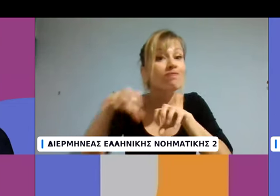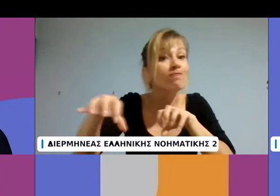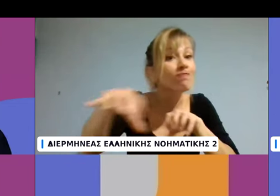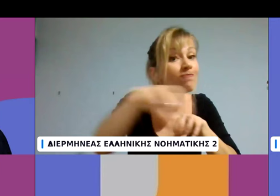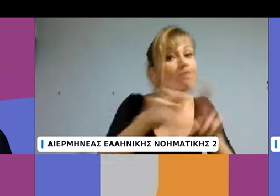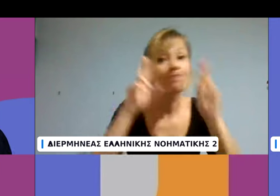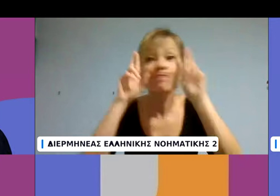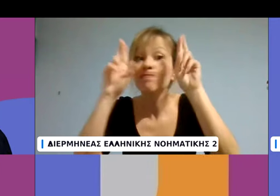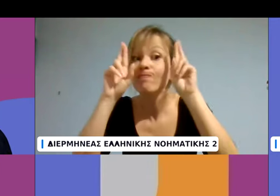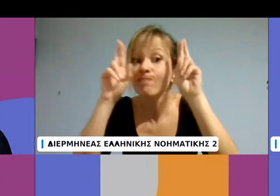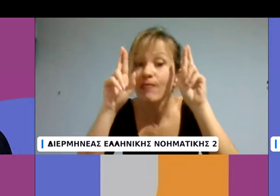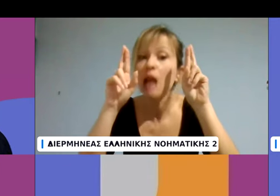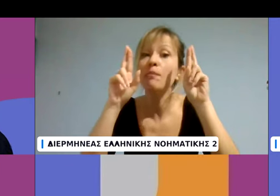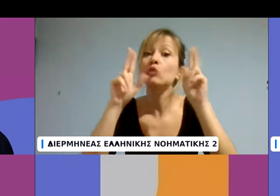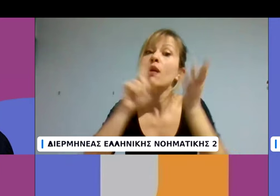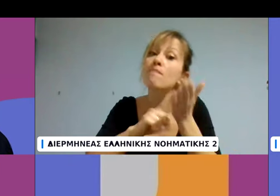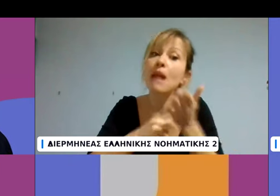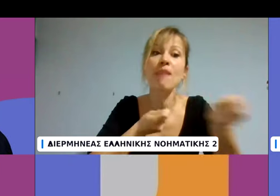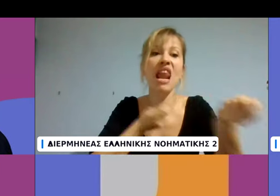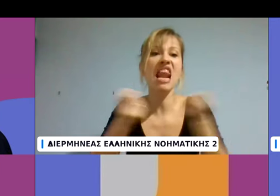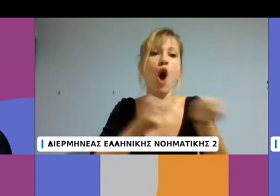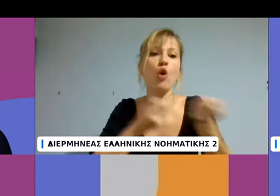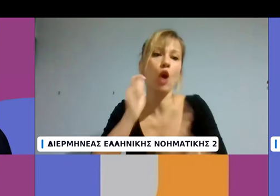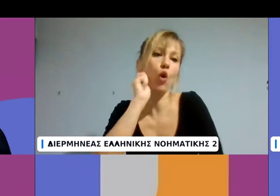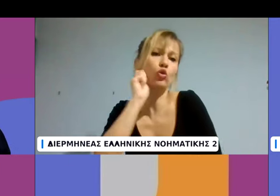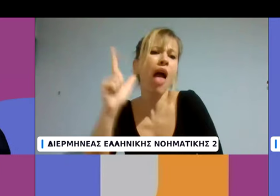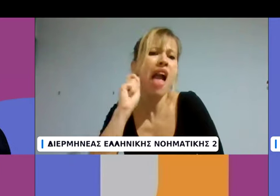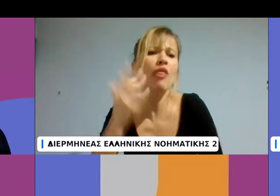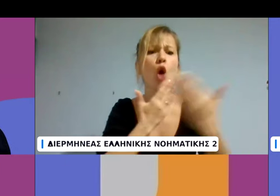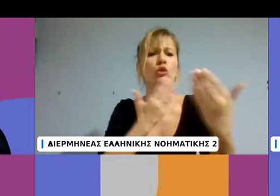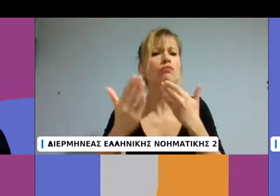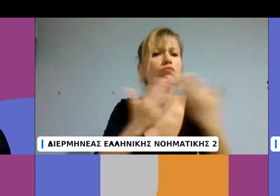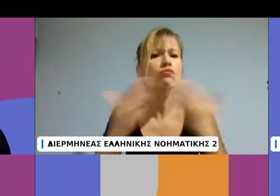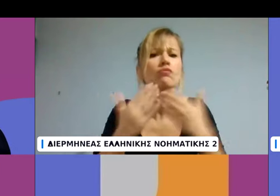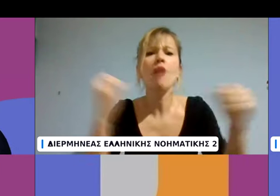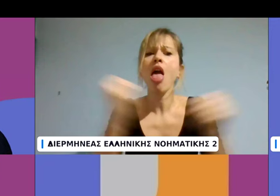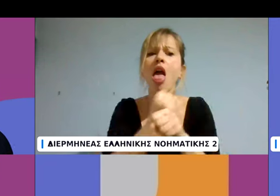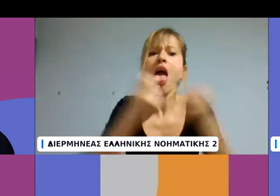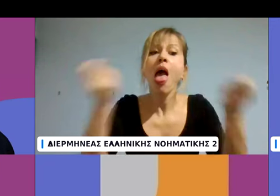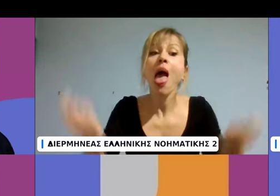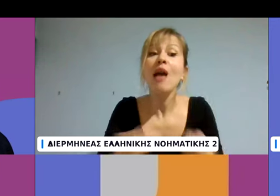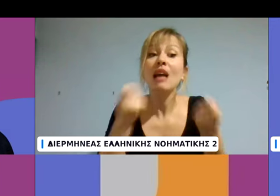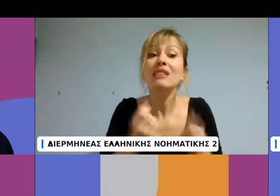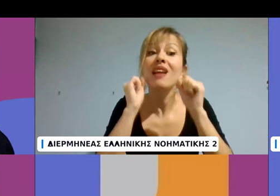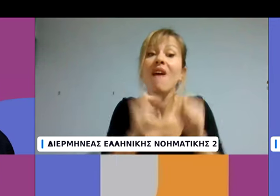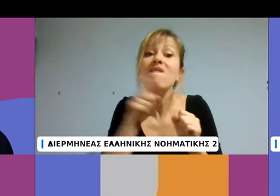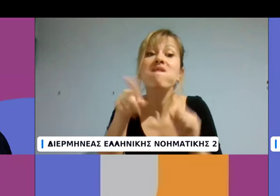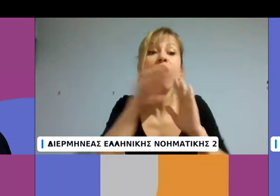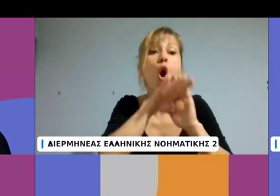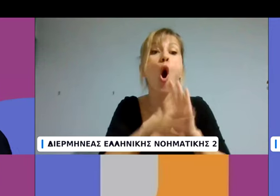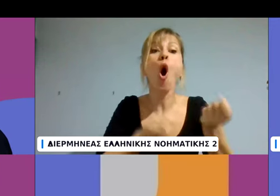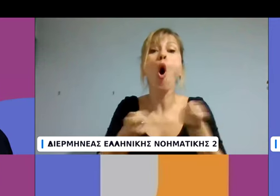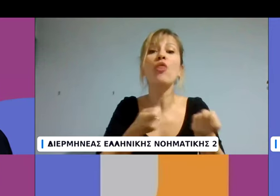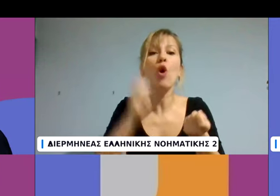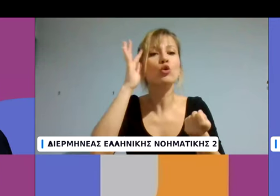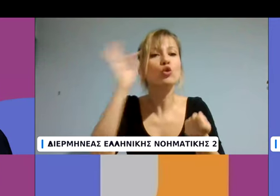οργανώσουν εργαστήρια για την παρουσίαση και του οδηγού, αλλά και για να βάλουμε τους εκπαιδευόμενους και